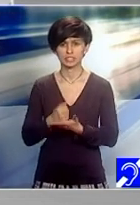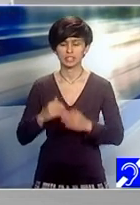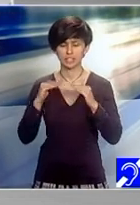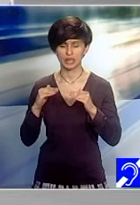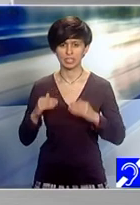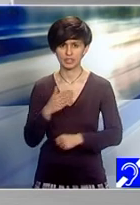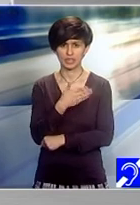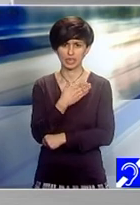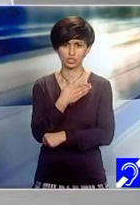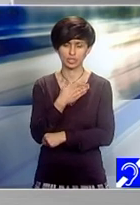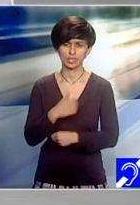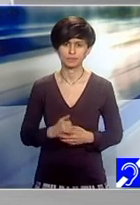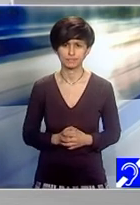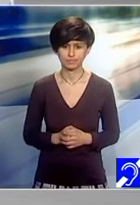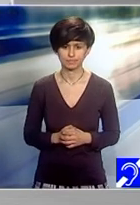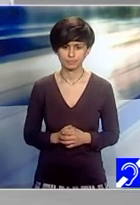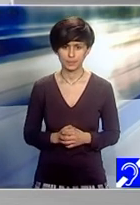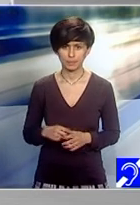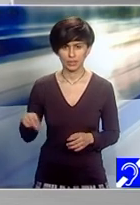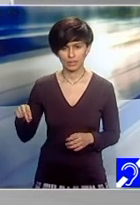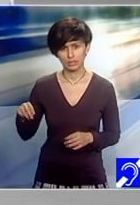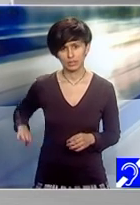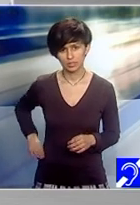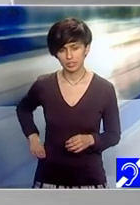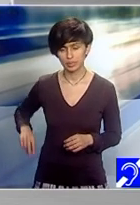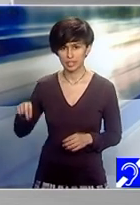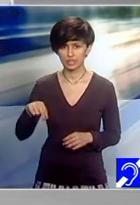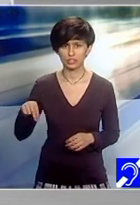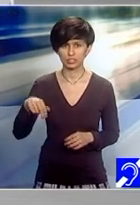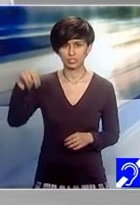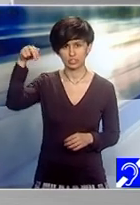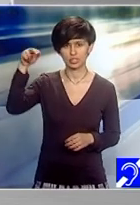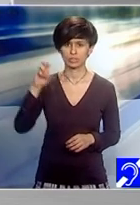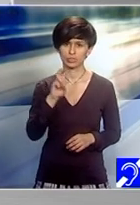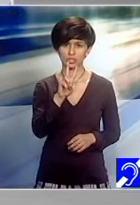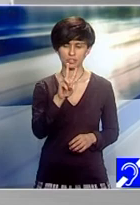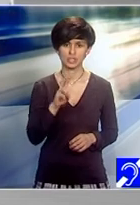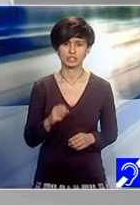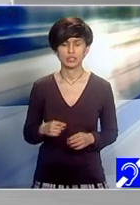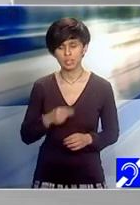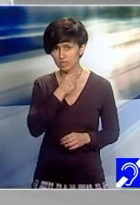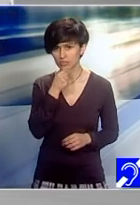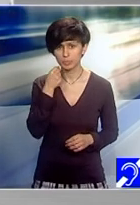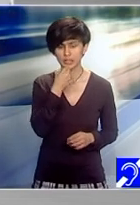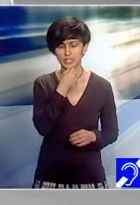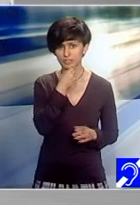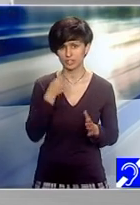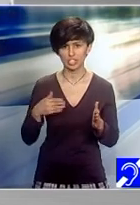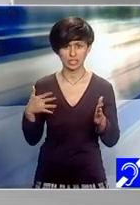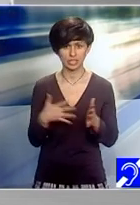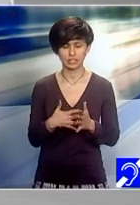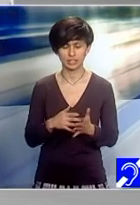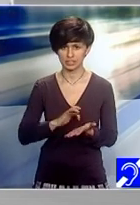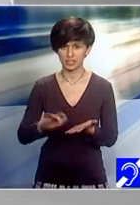că femeile din județ și din zona de nord-vest vor beneficia în continuare de teste gratuite după